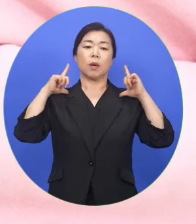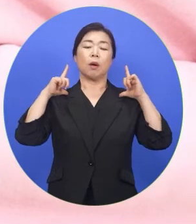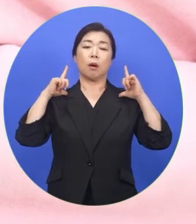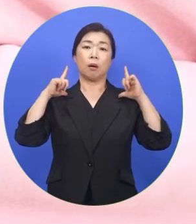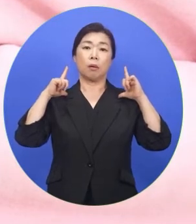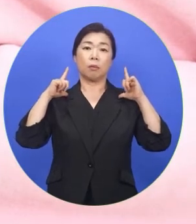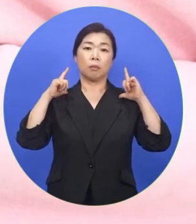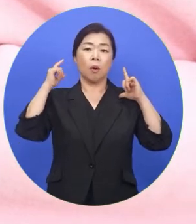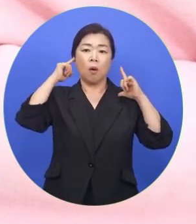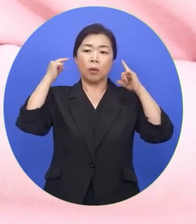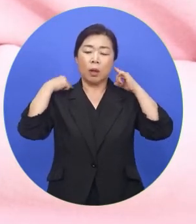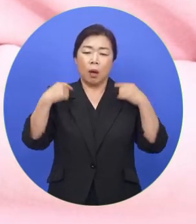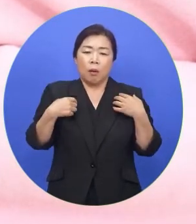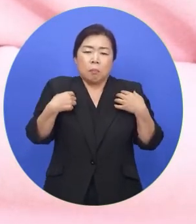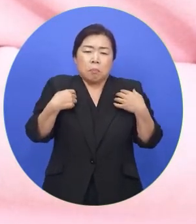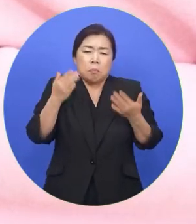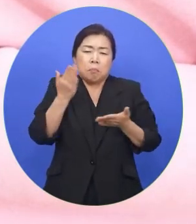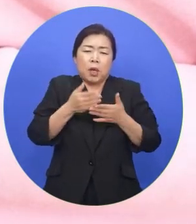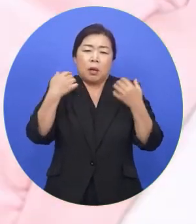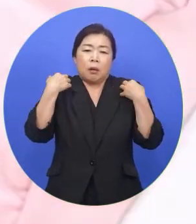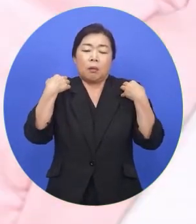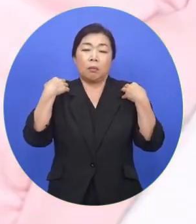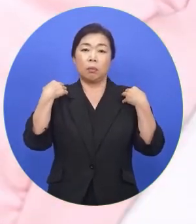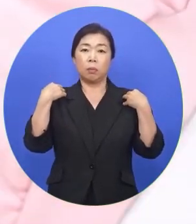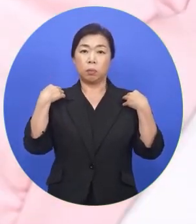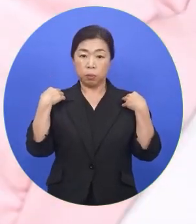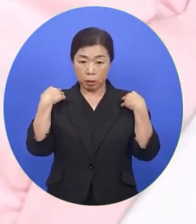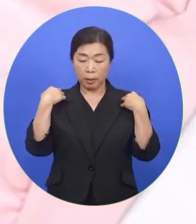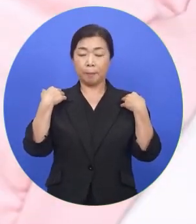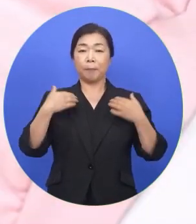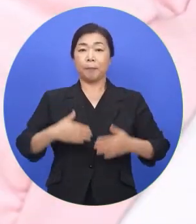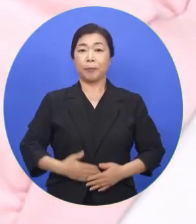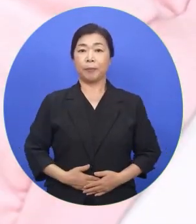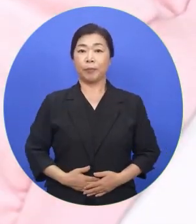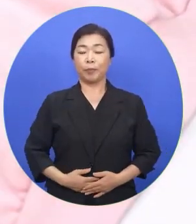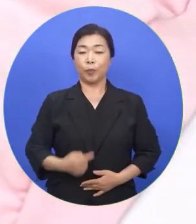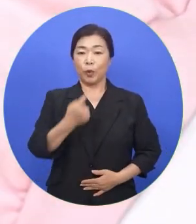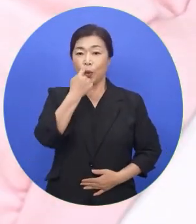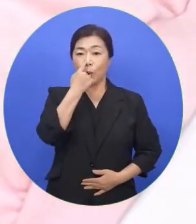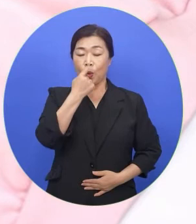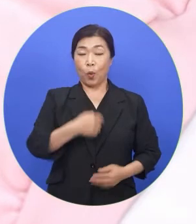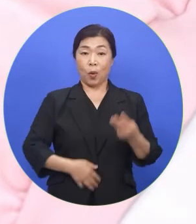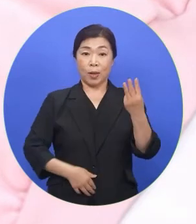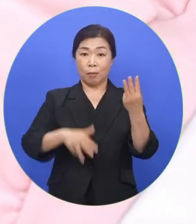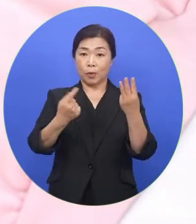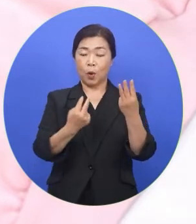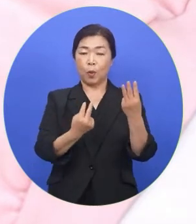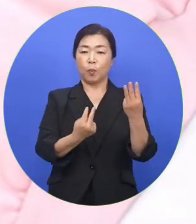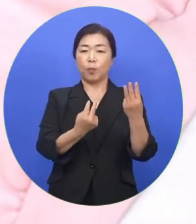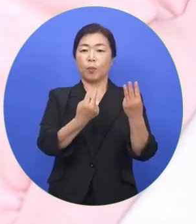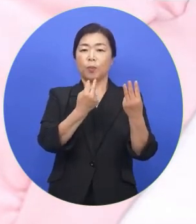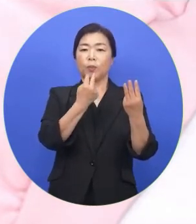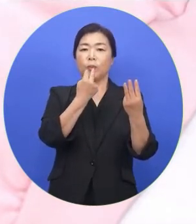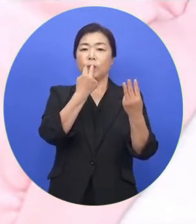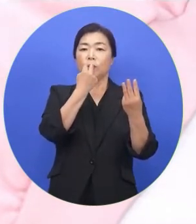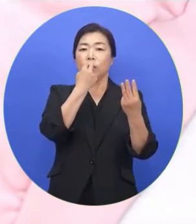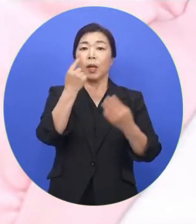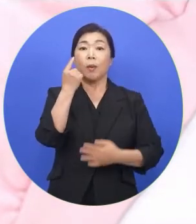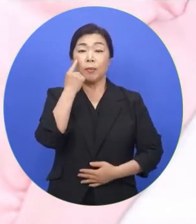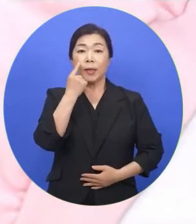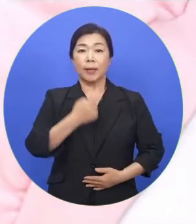멀어지게 어깨에 긴장을 푼 뒤 코로 3초간 천천히 숨을